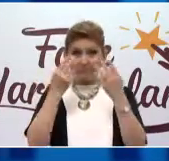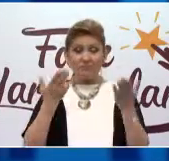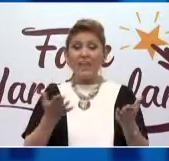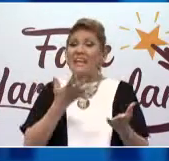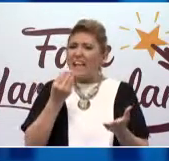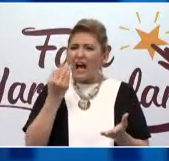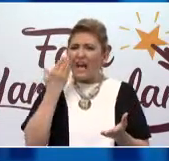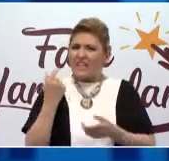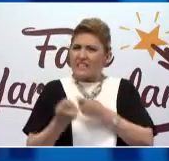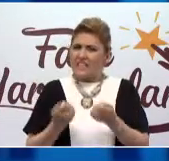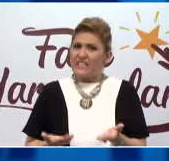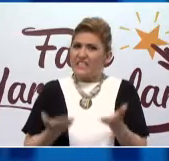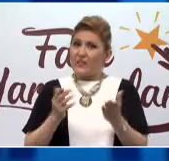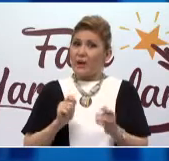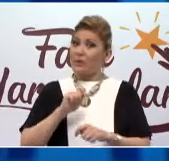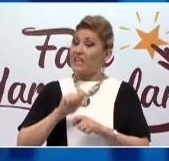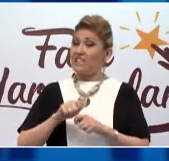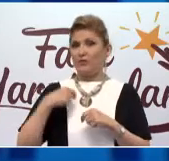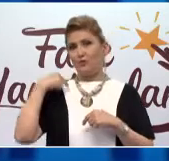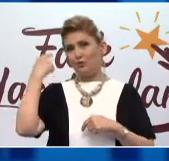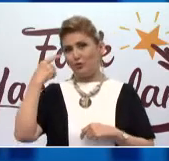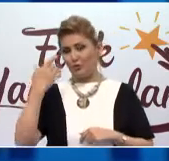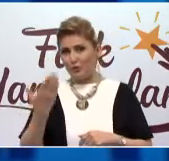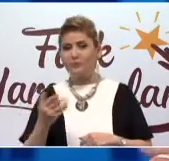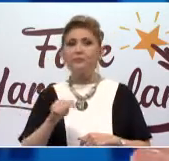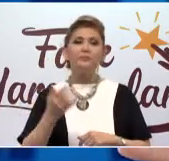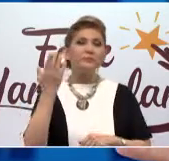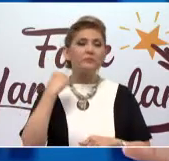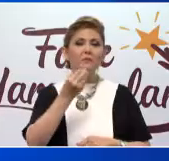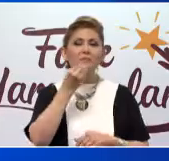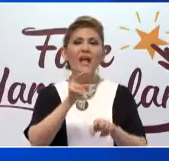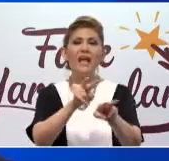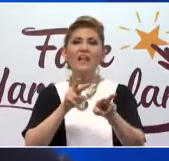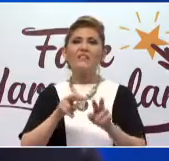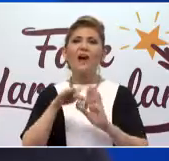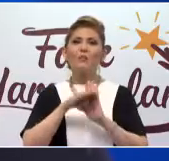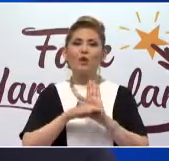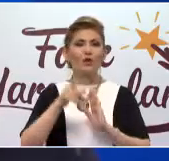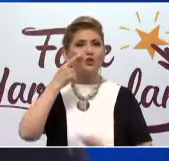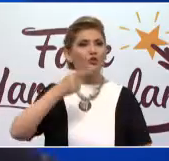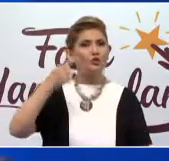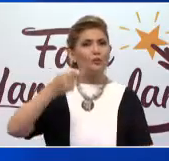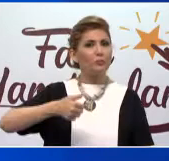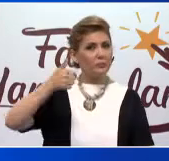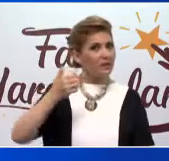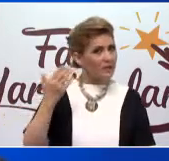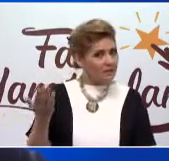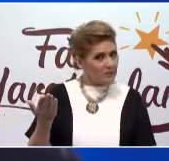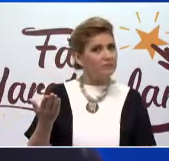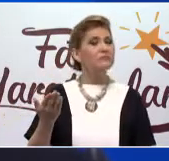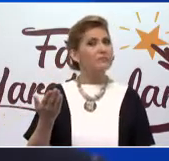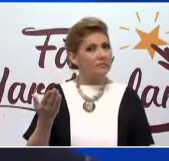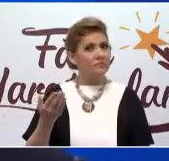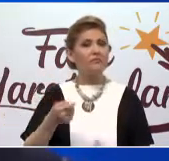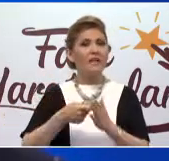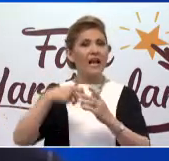daha şevkle yapıyorlardır işlerini evet. diye düşünüyorum. Geçtiğimiz gün bir iftar programında Sayın Cumhurbaşkanımız da